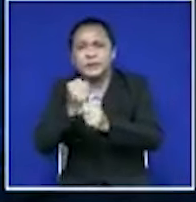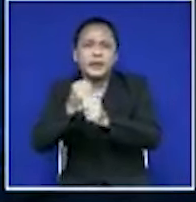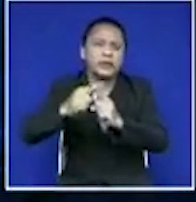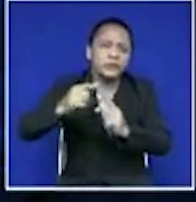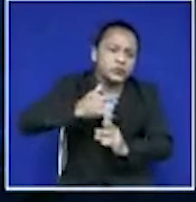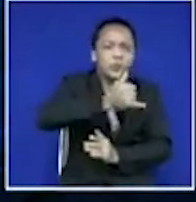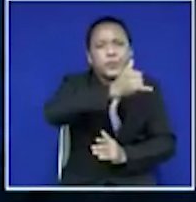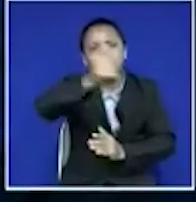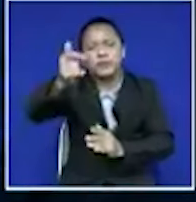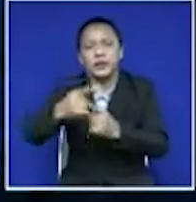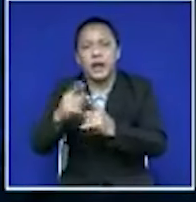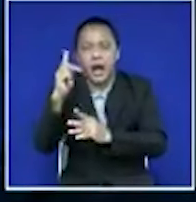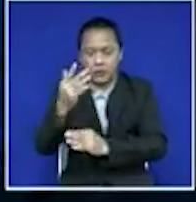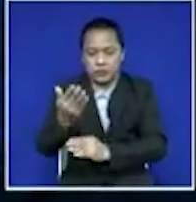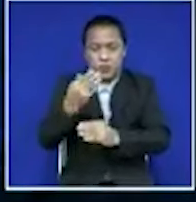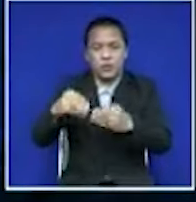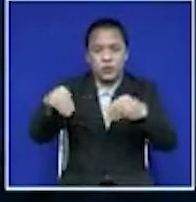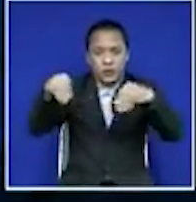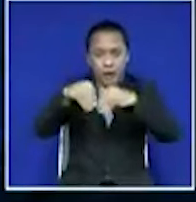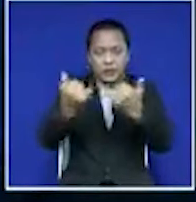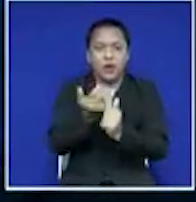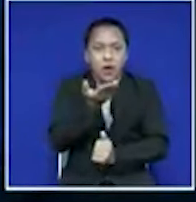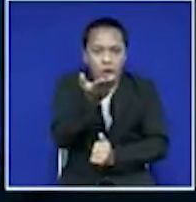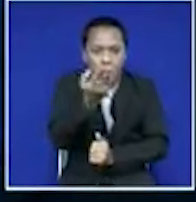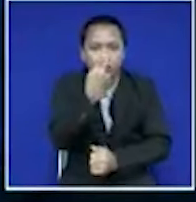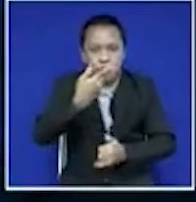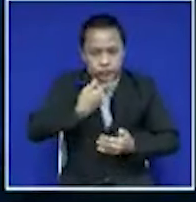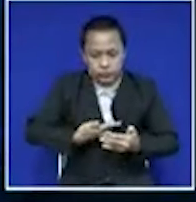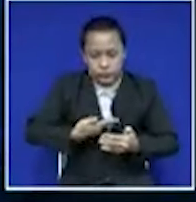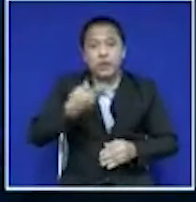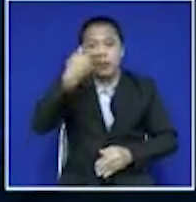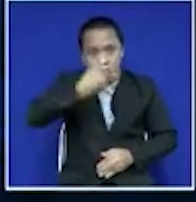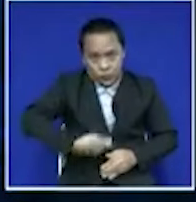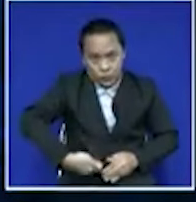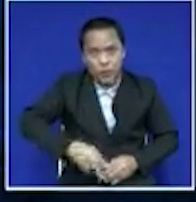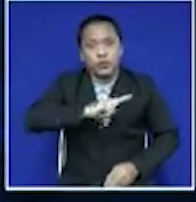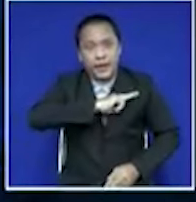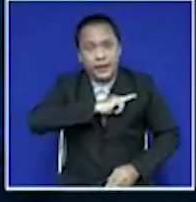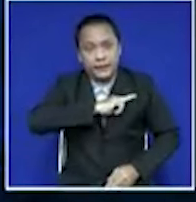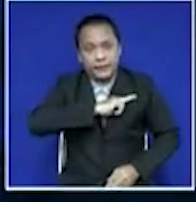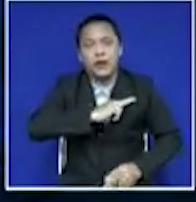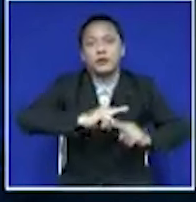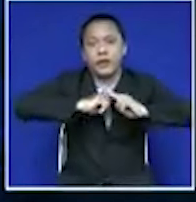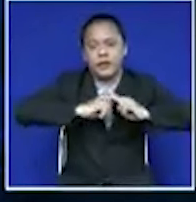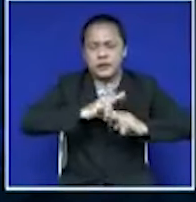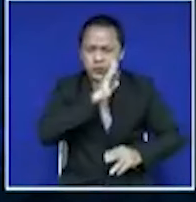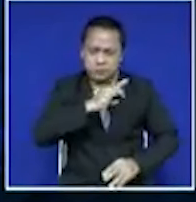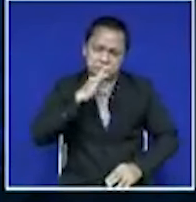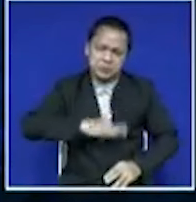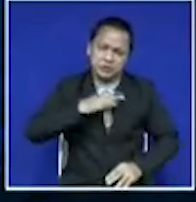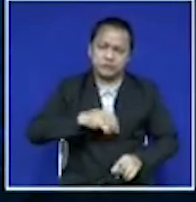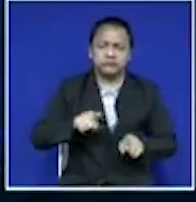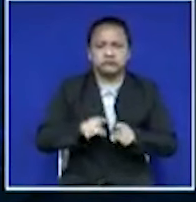ราะว่าข่าวคราวเพิ่งจะออกมาไม่กี่วันนี้ก็ขอให้ท่านได้สังเกตตัวเองอาการของตัวเองถ้ามีอาการอย่างที่ผ